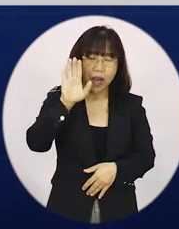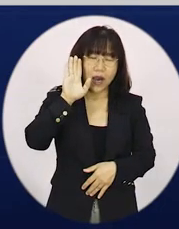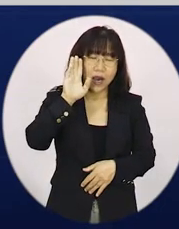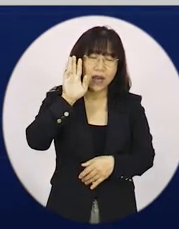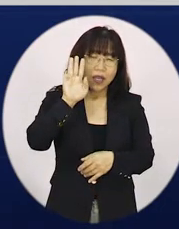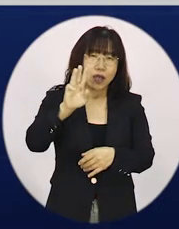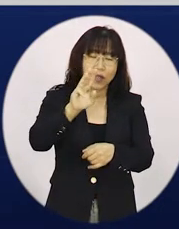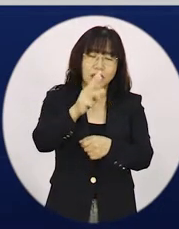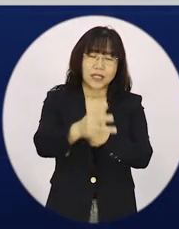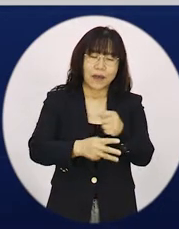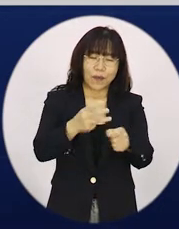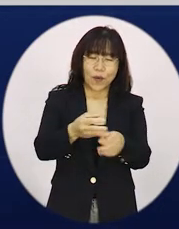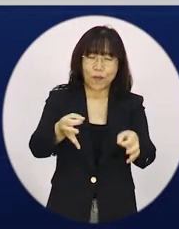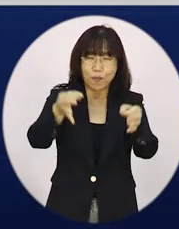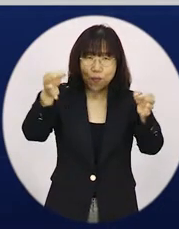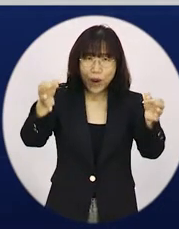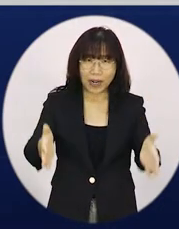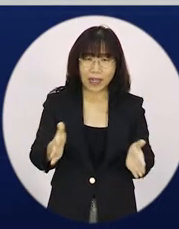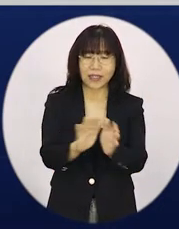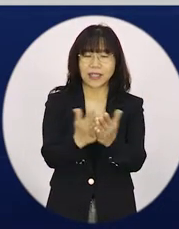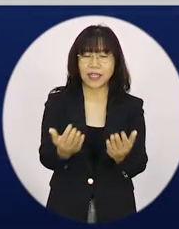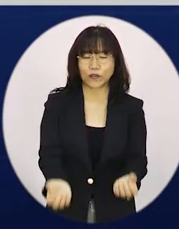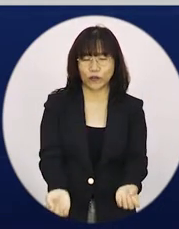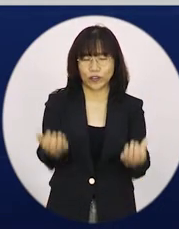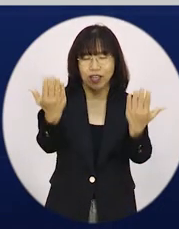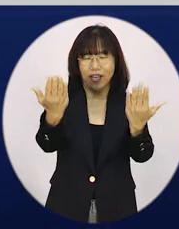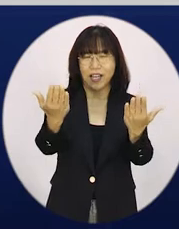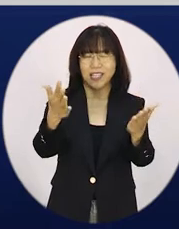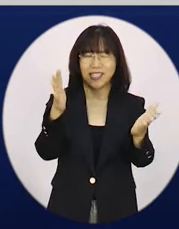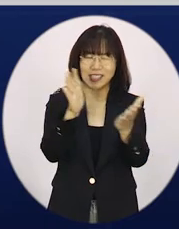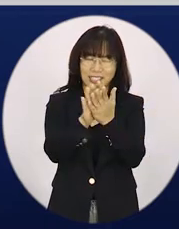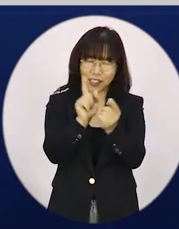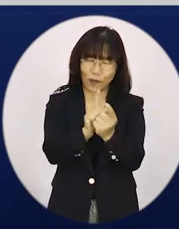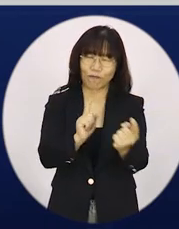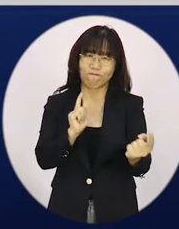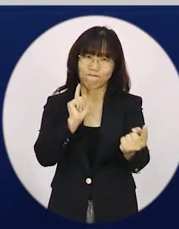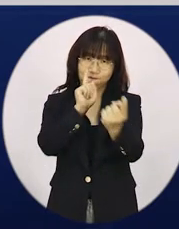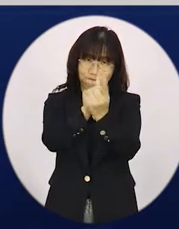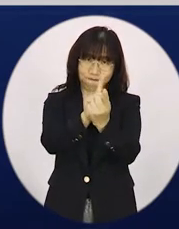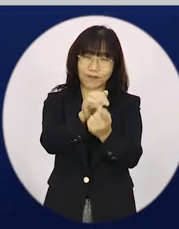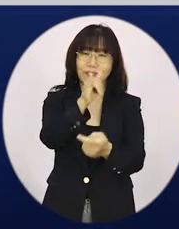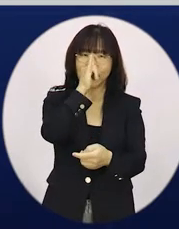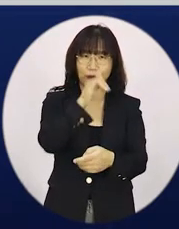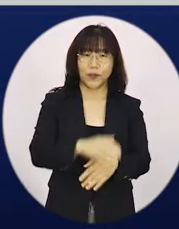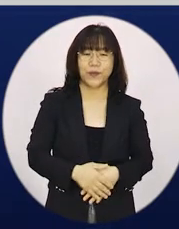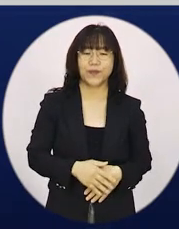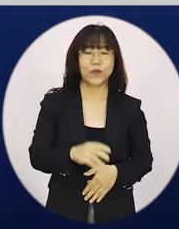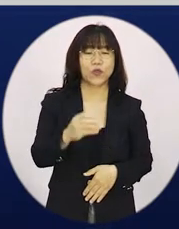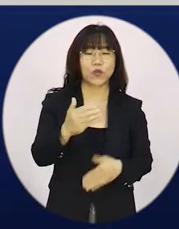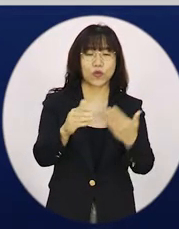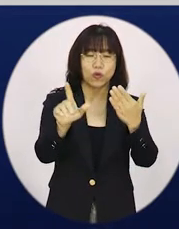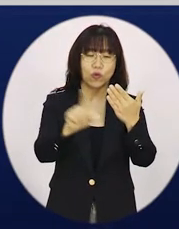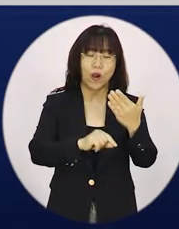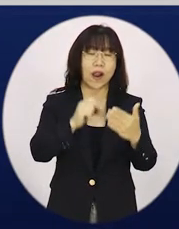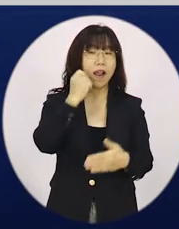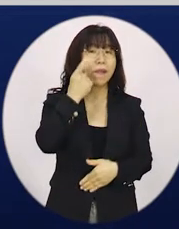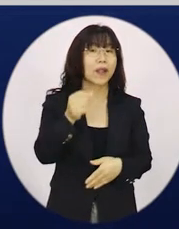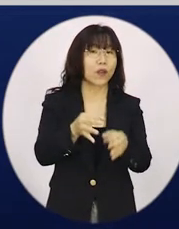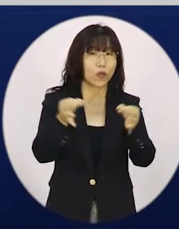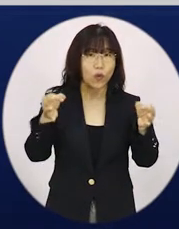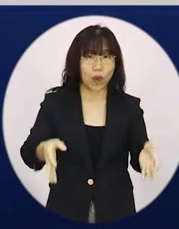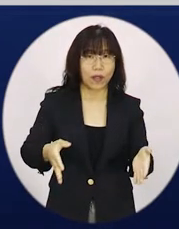3년 만에 강서구의 책축제가 대면으로 열립니다. 이번 책축제는 9월 한 달 동안 지역